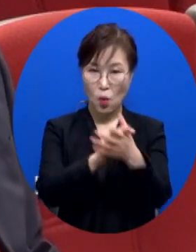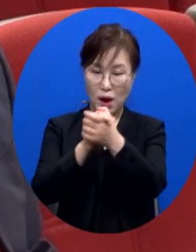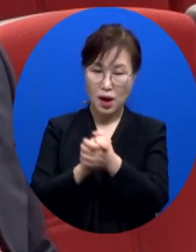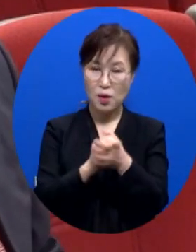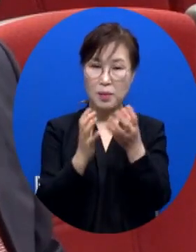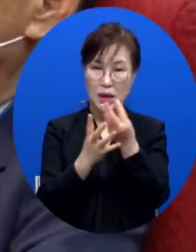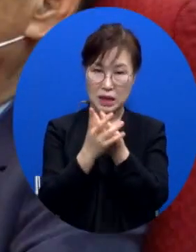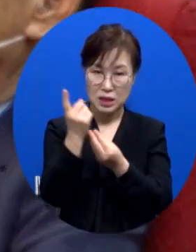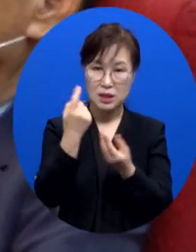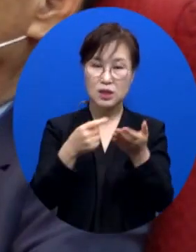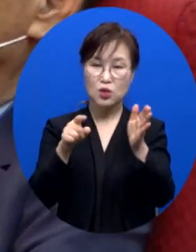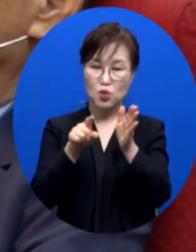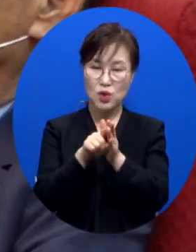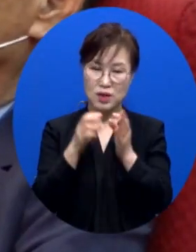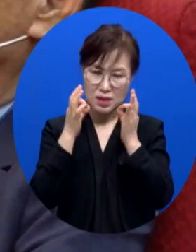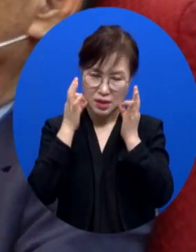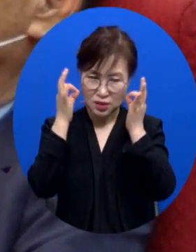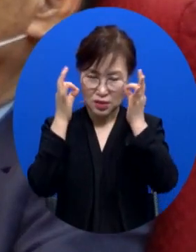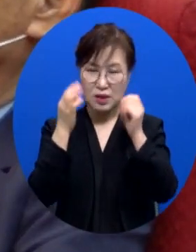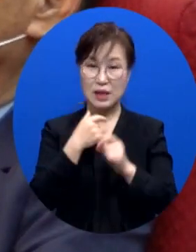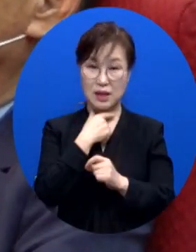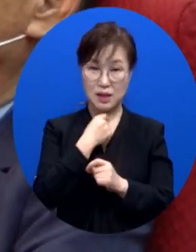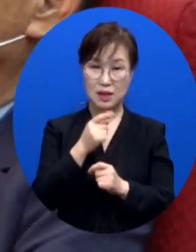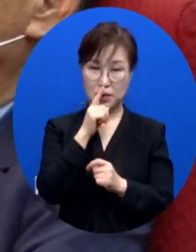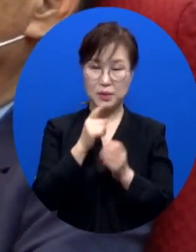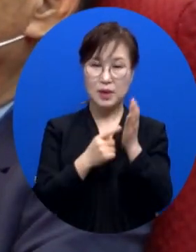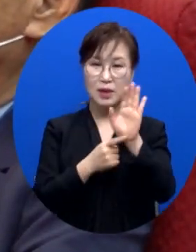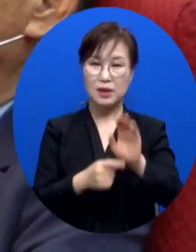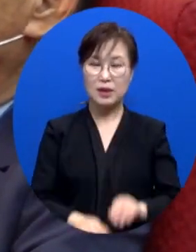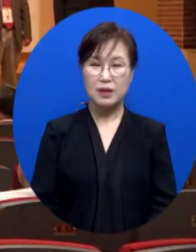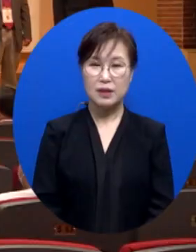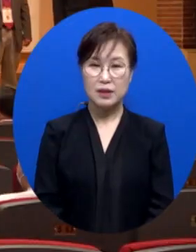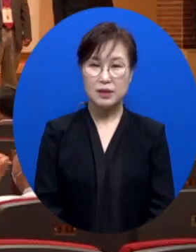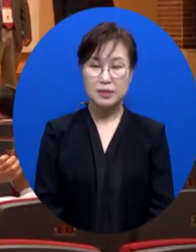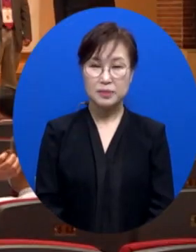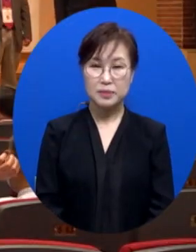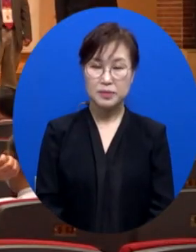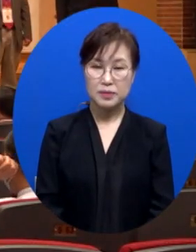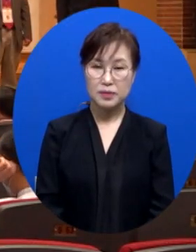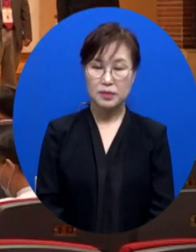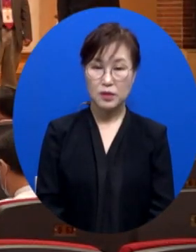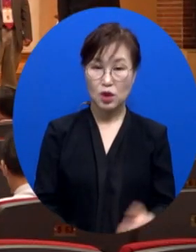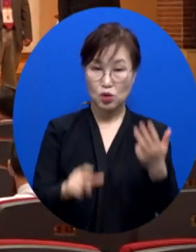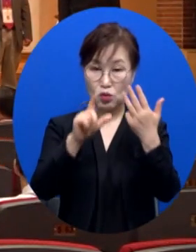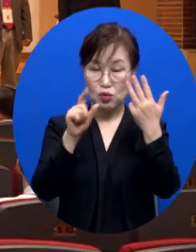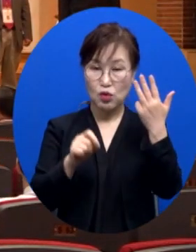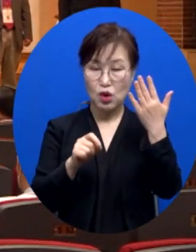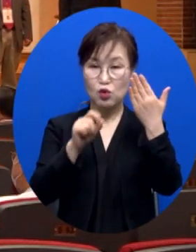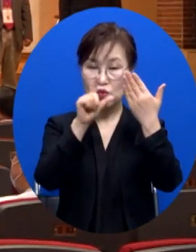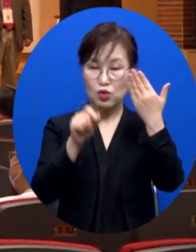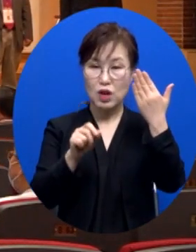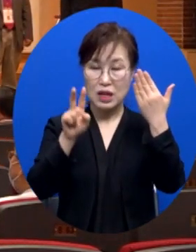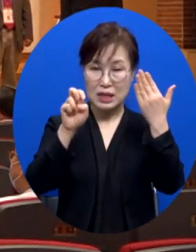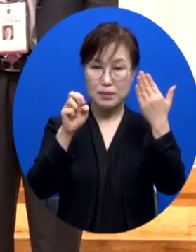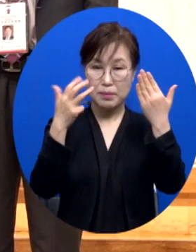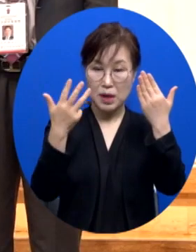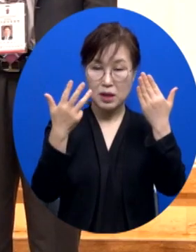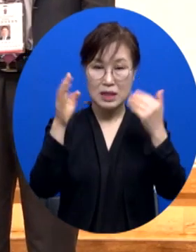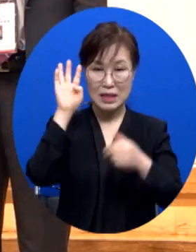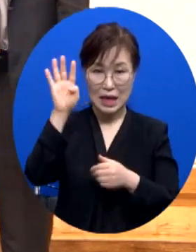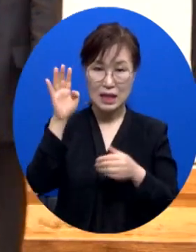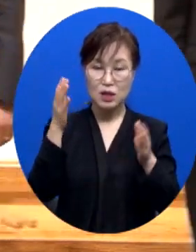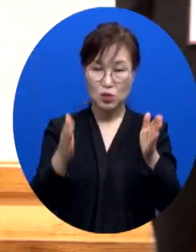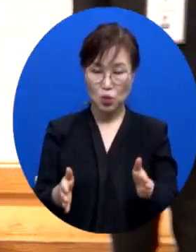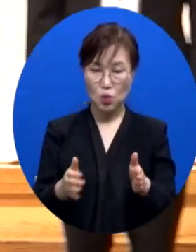화합, 일치를 위해 최선을 다하겠다고 말했습니다. 이번 정기총회는 오는 9월 28일부터 4일 동안 경기도